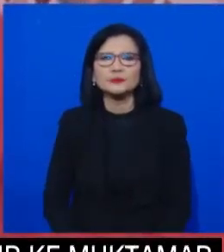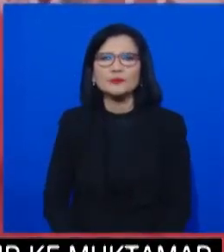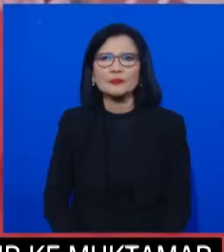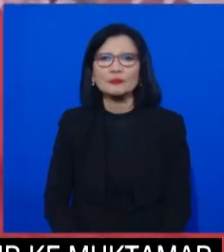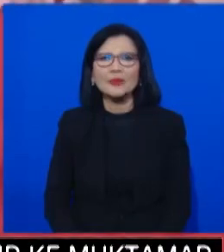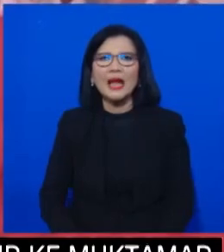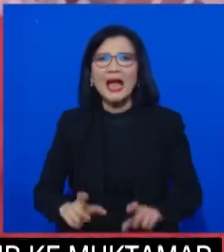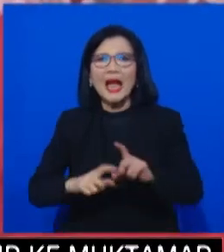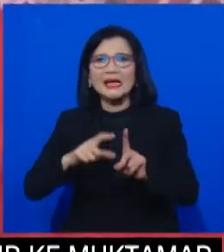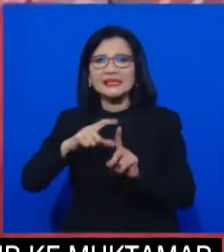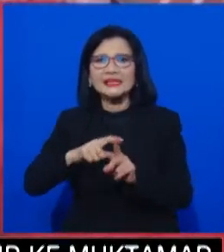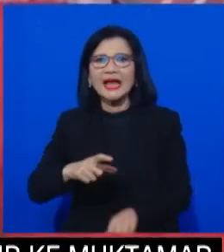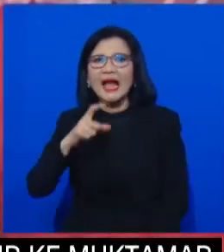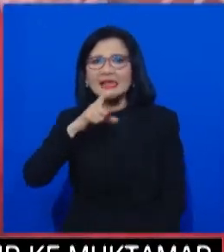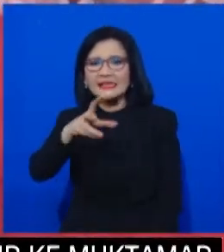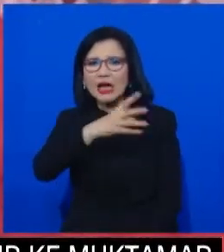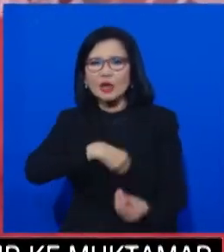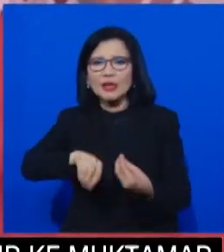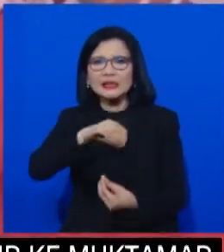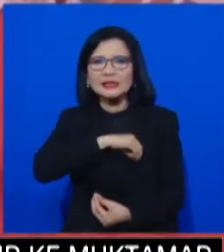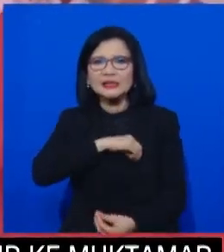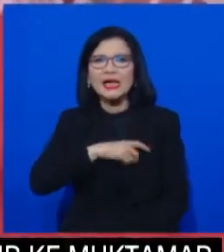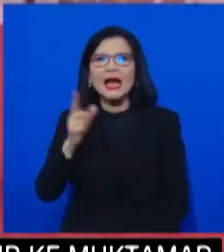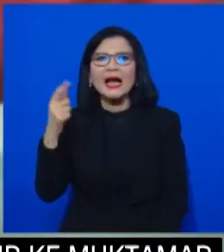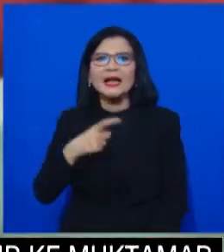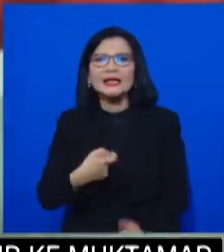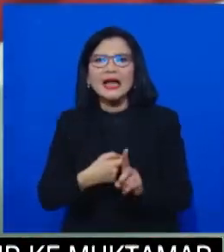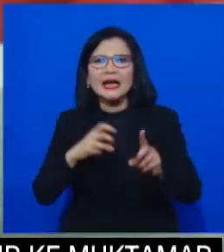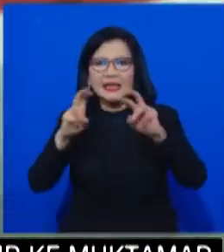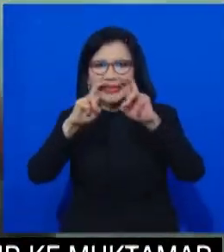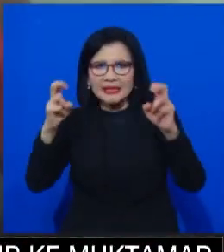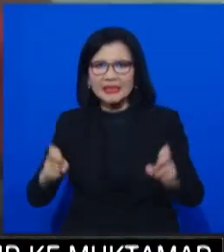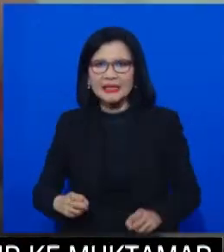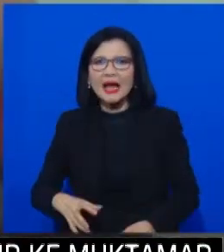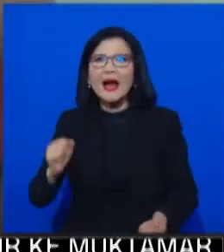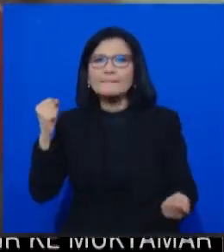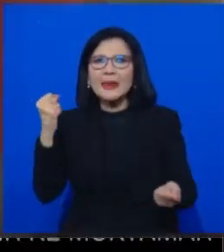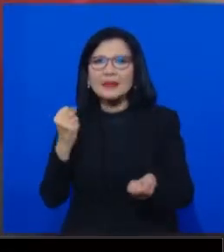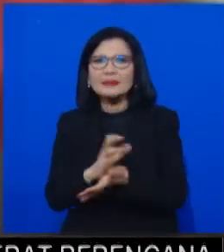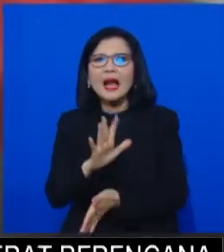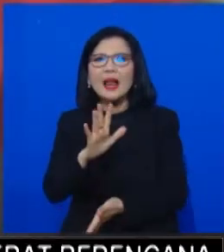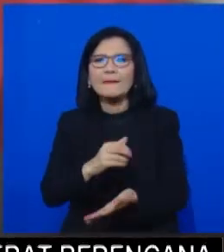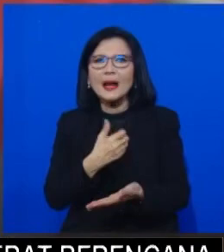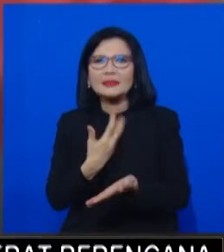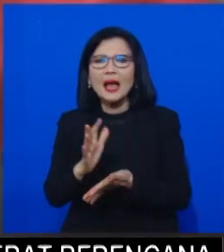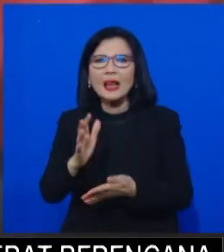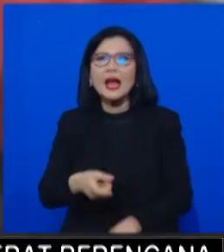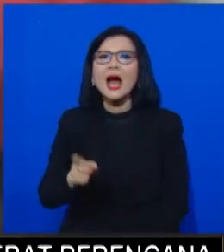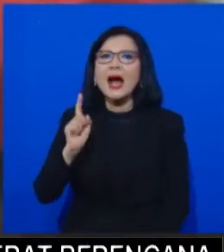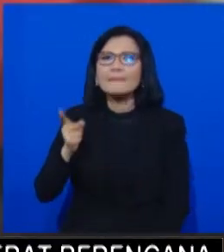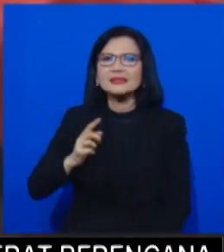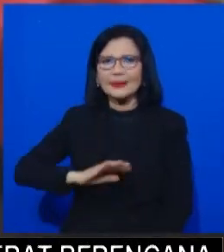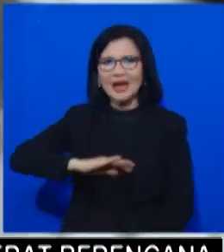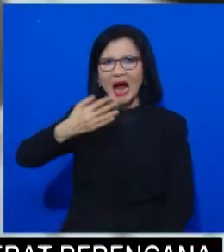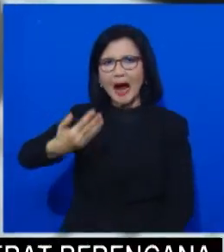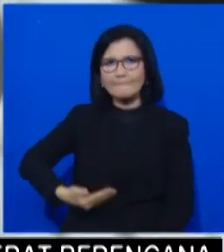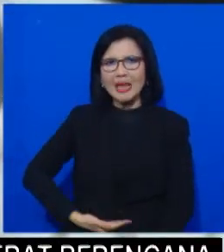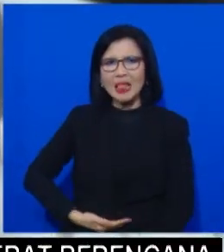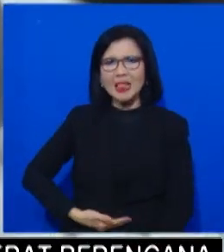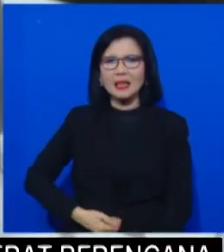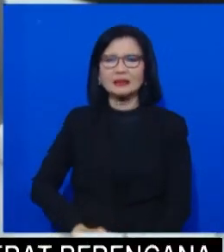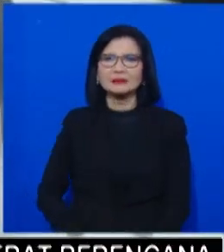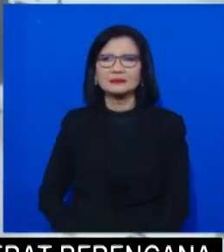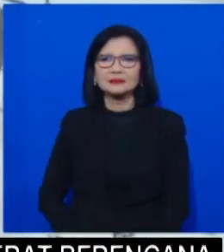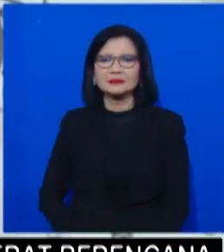ST, calon haji asal Kabupaten Kediri, Jawa Timur, Selasa pagi terpaksa batal berangkat ke Tanah Suci karena hamil. Kehamilan